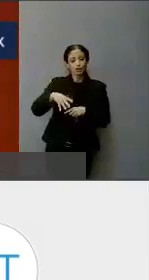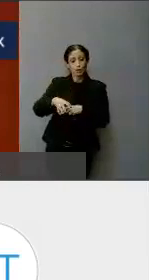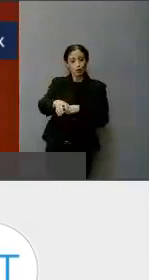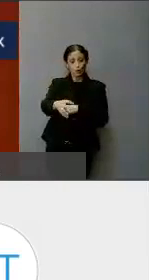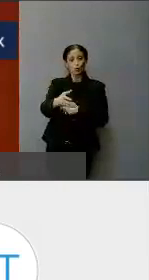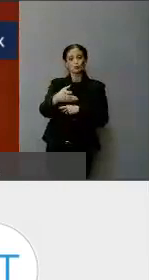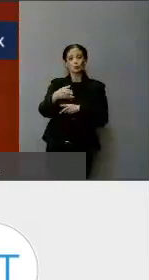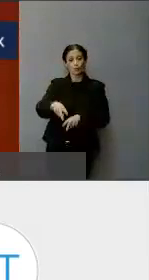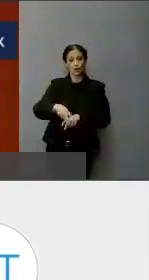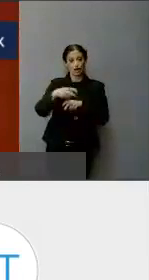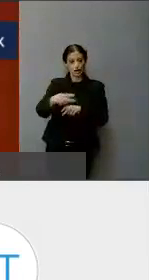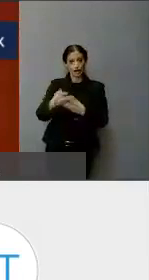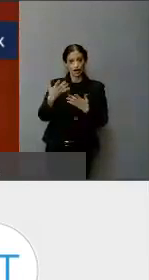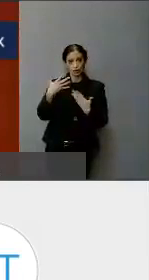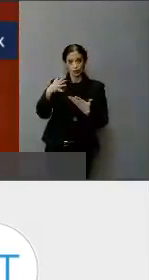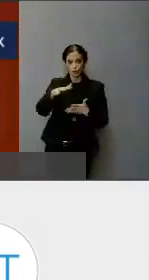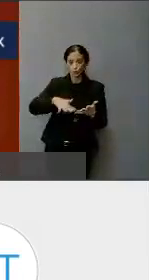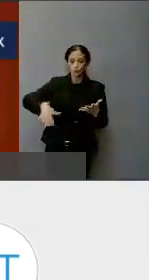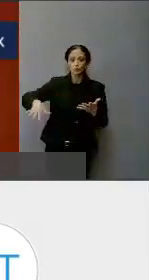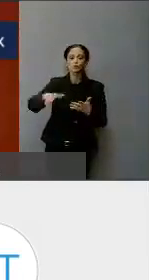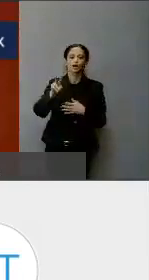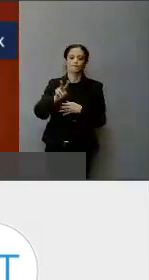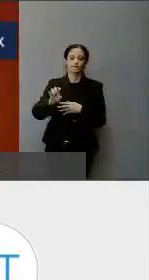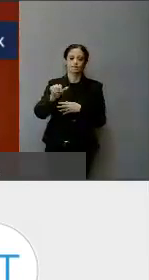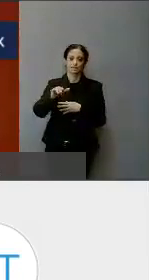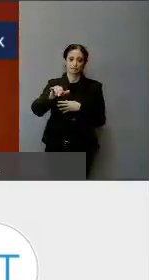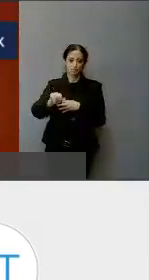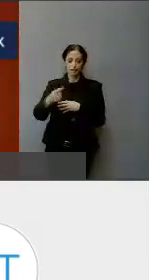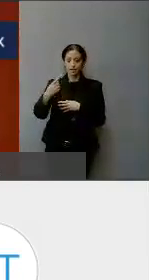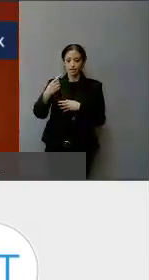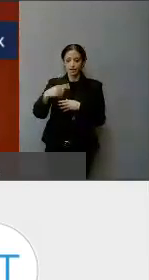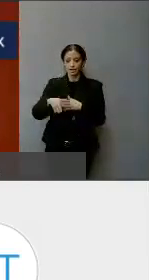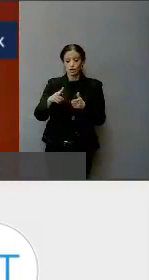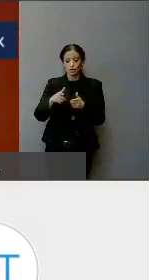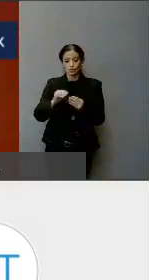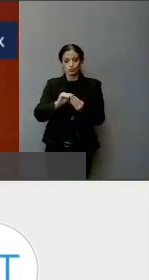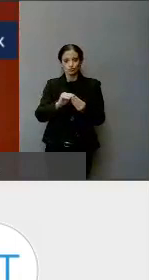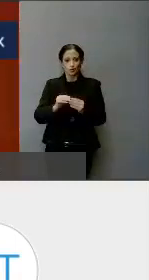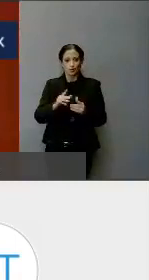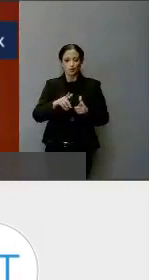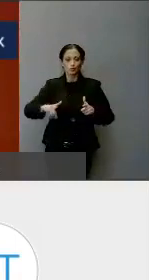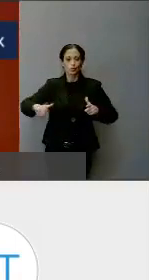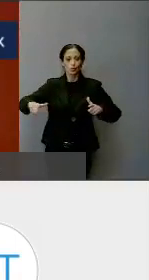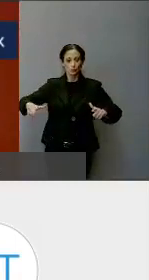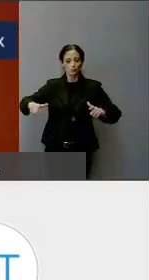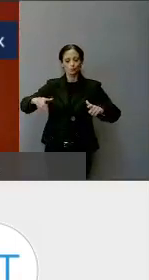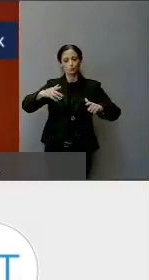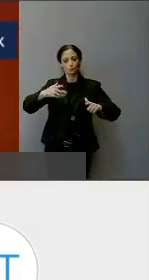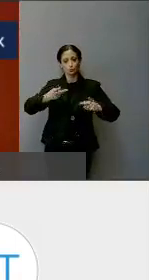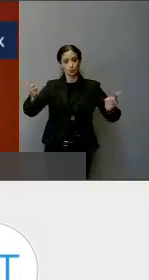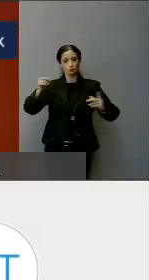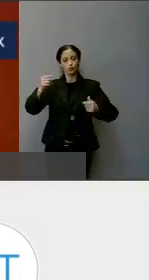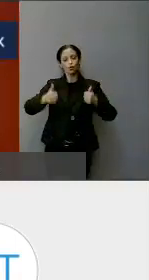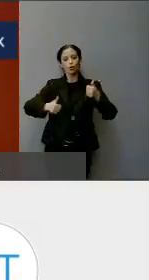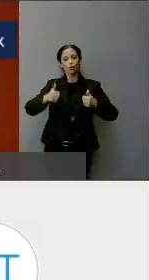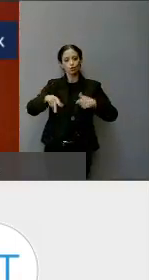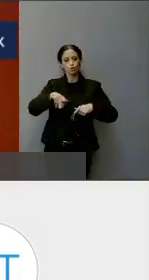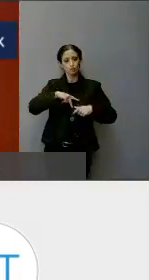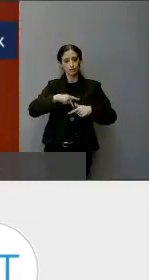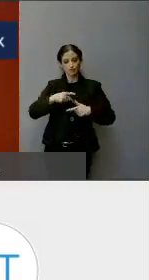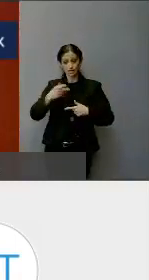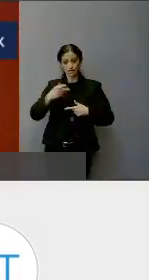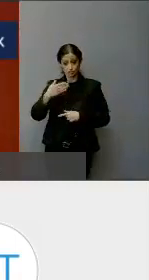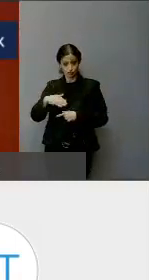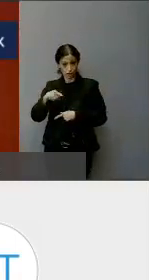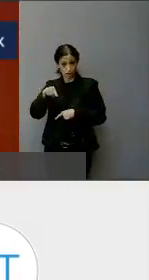di vesima fontana e strumento urbanistico pubblico il comune di genova con il concorso anche di privati può avviare